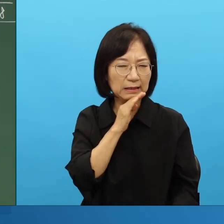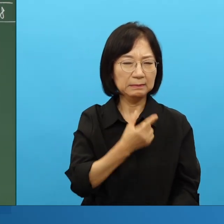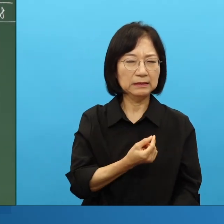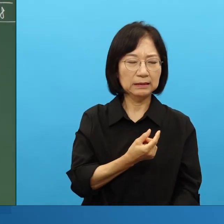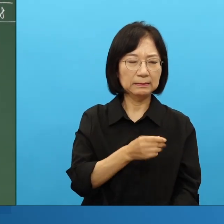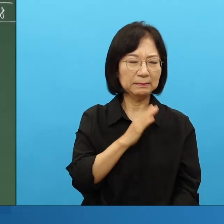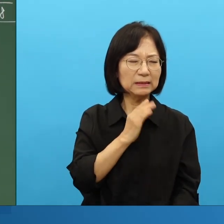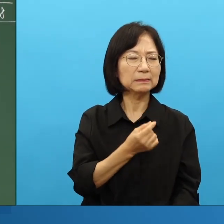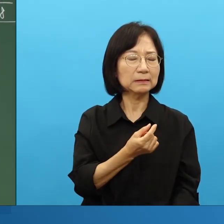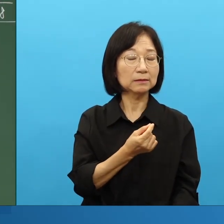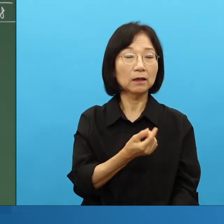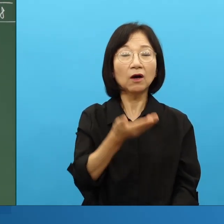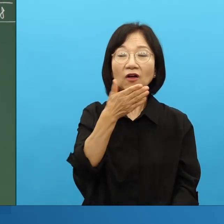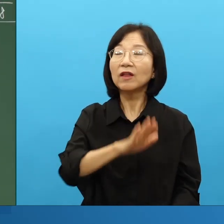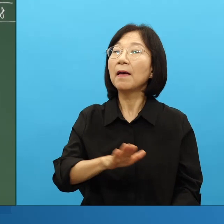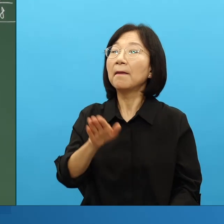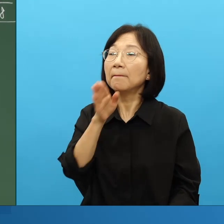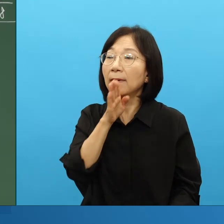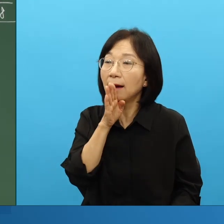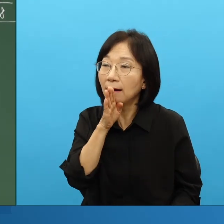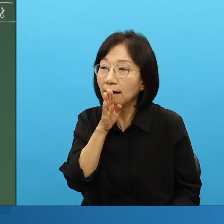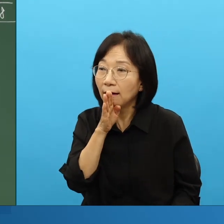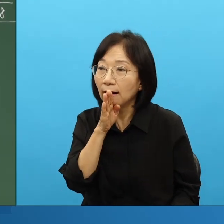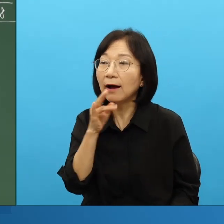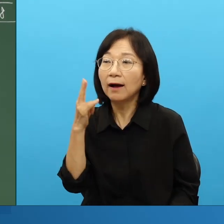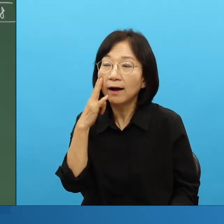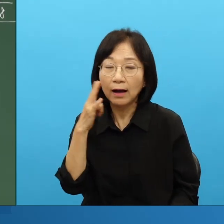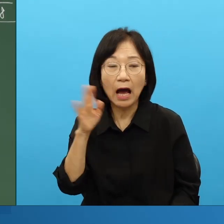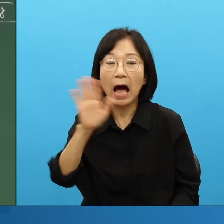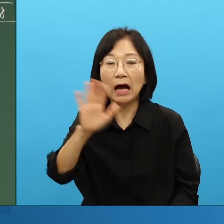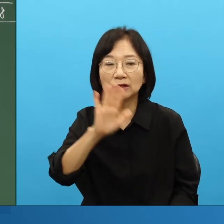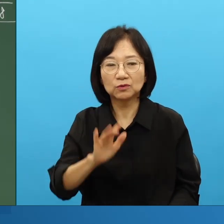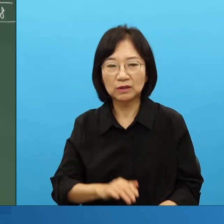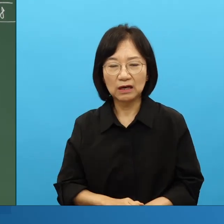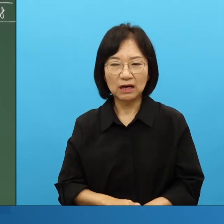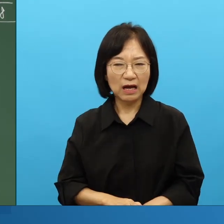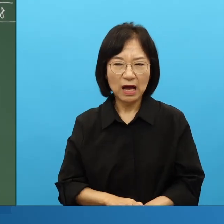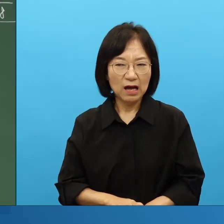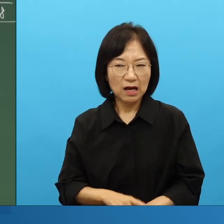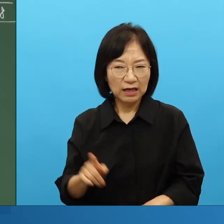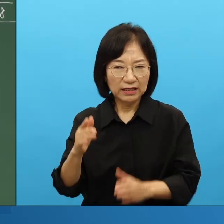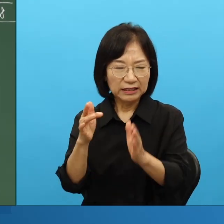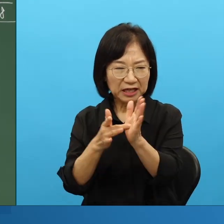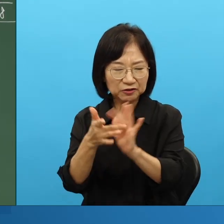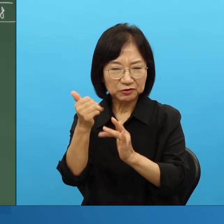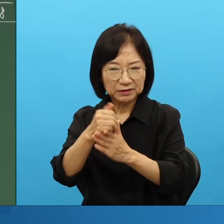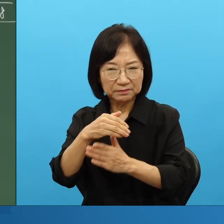합니까? 他们不认为他的教训是对的。 아이고 지금 사람 뺏기겠다 이거요.